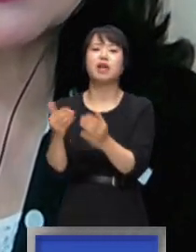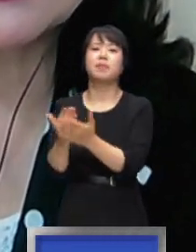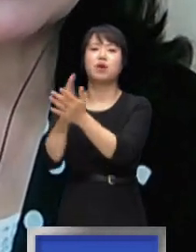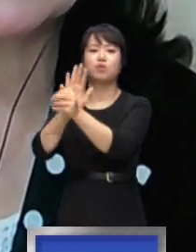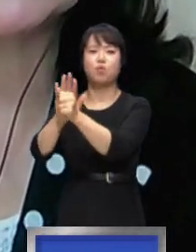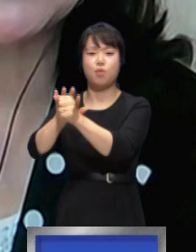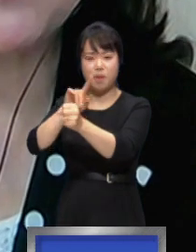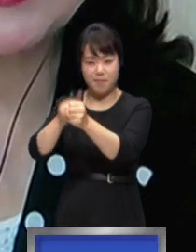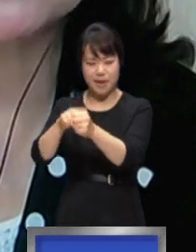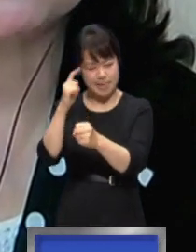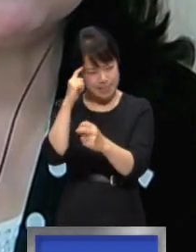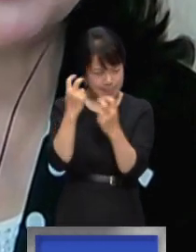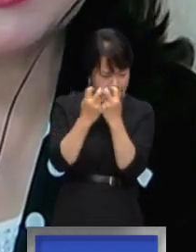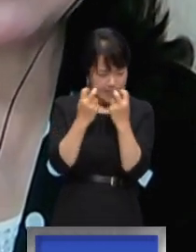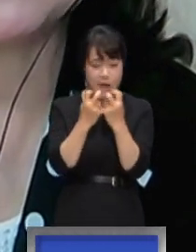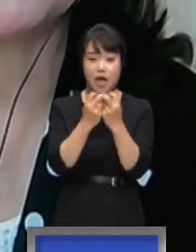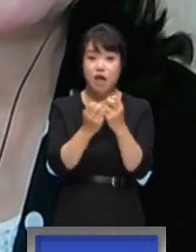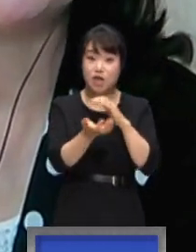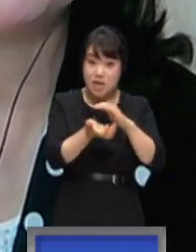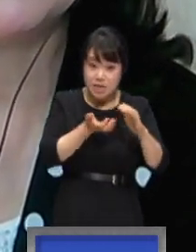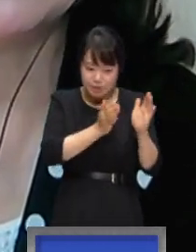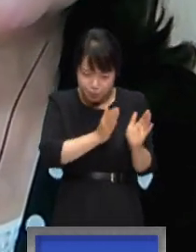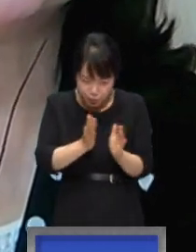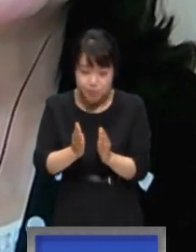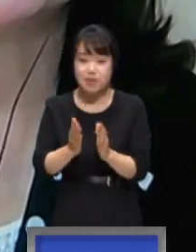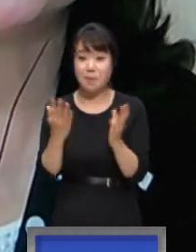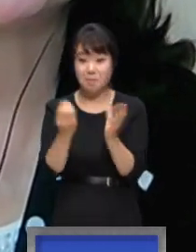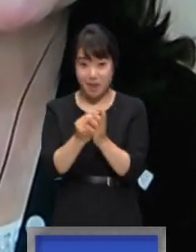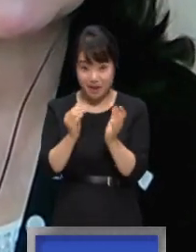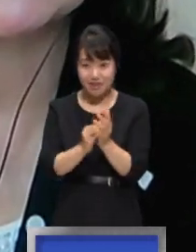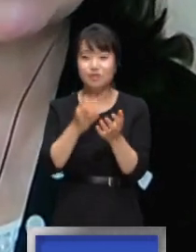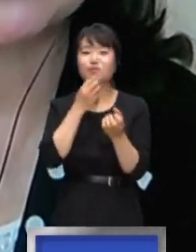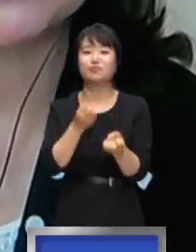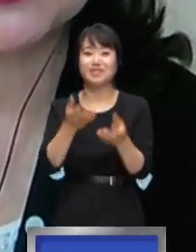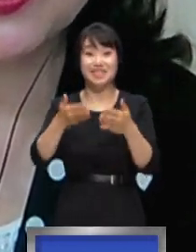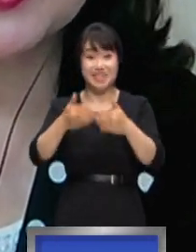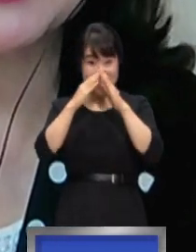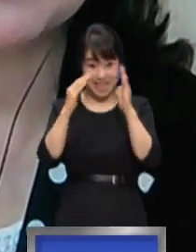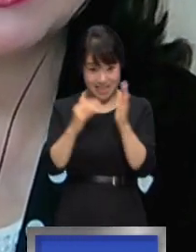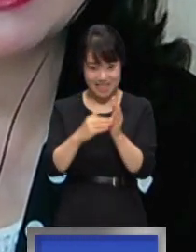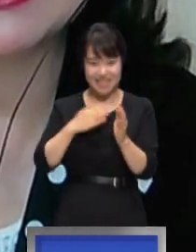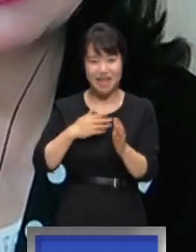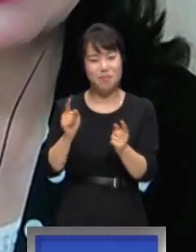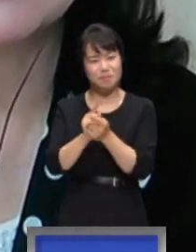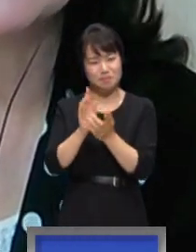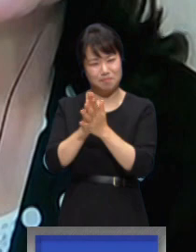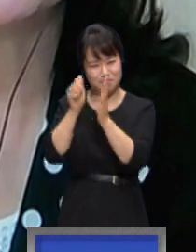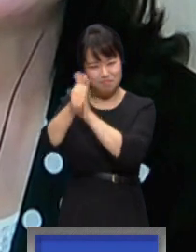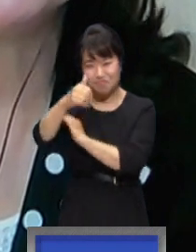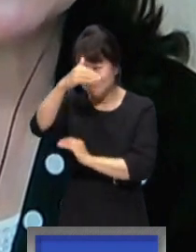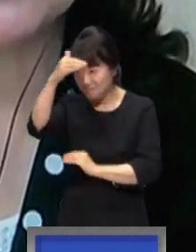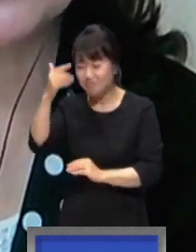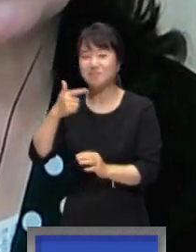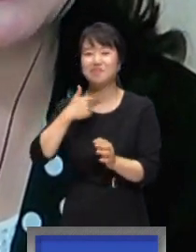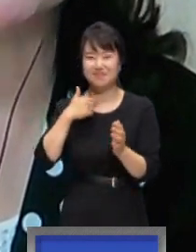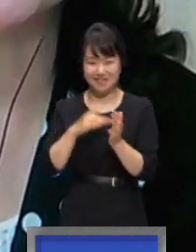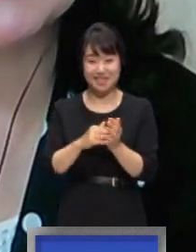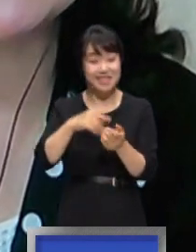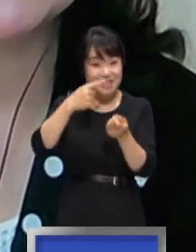처음부터 끝까지 기획, 준비하여서 마련된 의미 있는 축제가 있어서 소개합니다. 첫